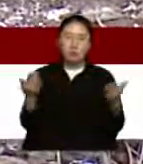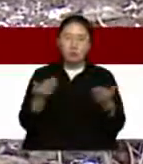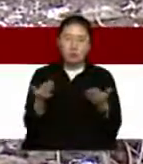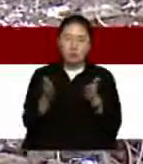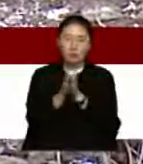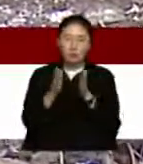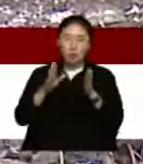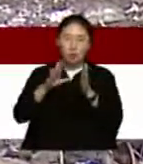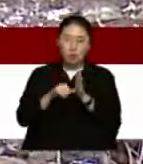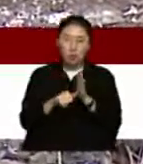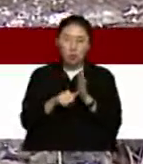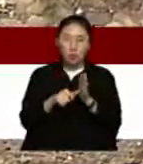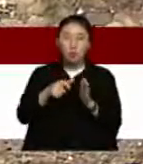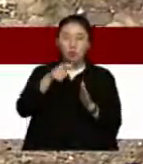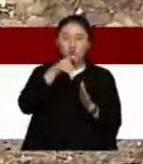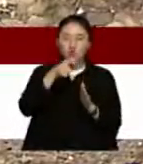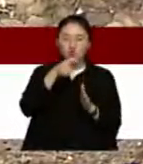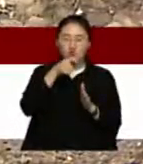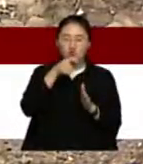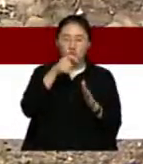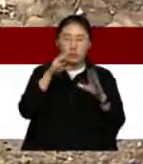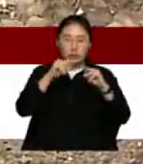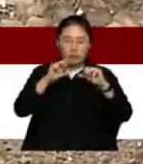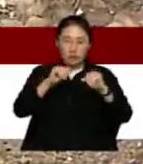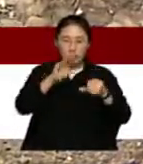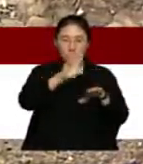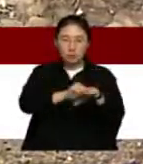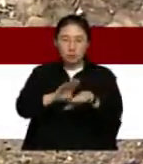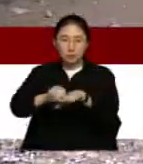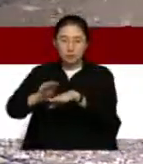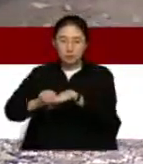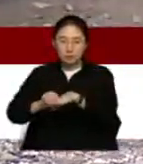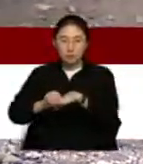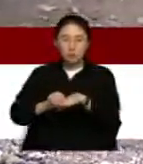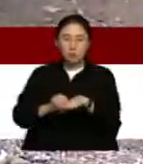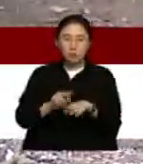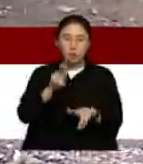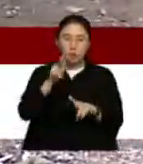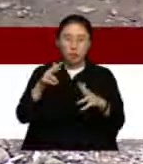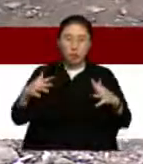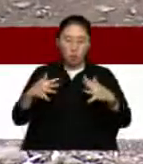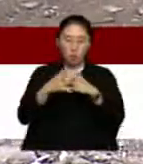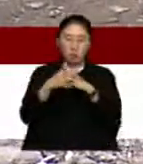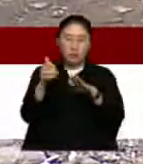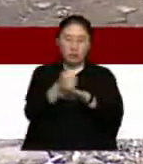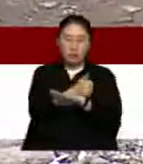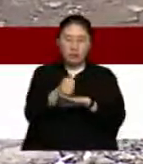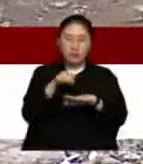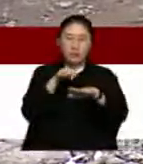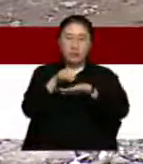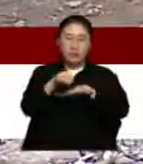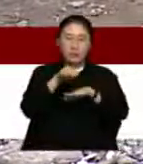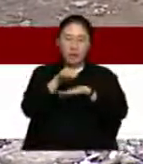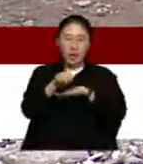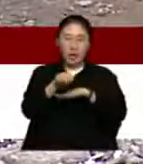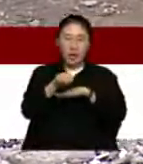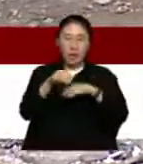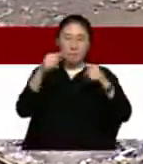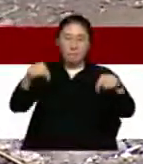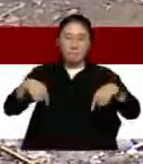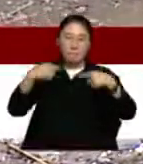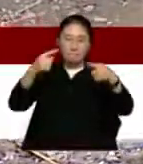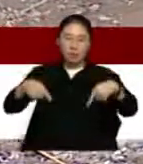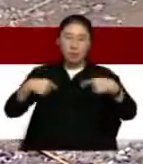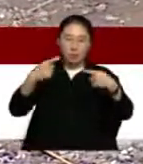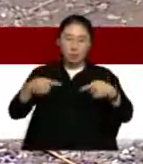할 때 물을 이렇게 뿌려서 흙먼지가 날리지 않도록 한다든가 공사장 출입 차량들이 이제 바퀴 세균을